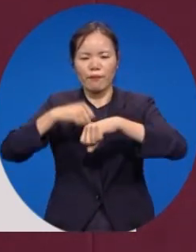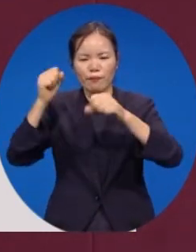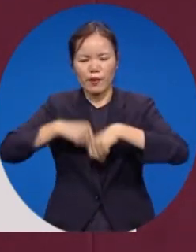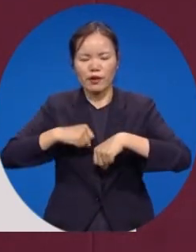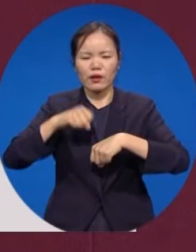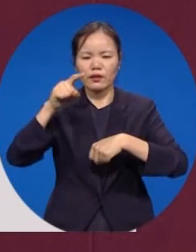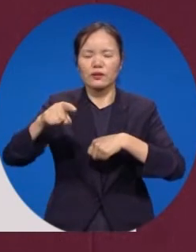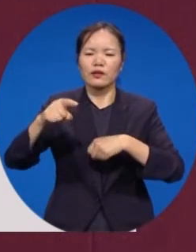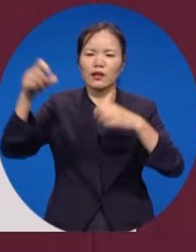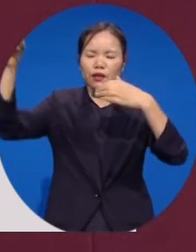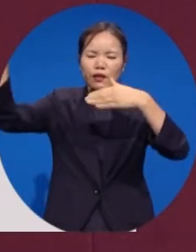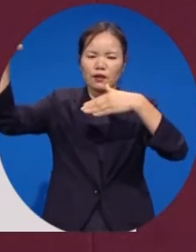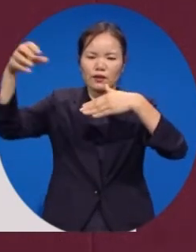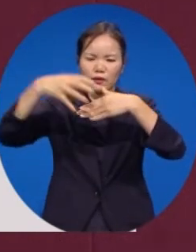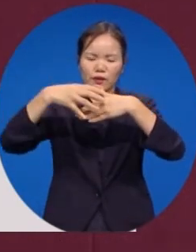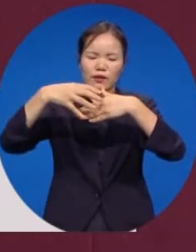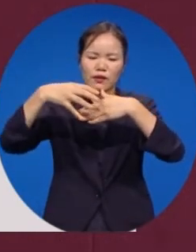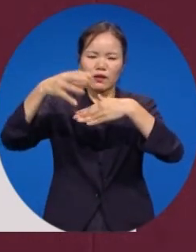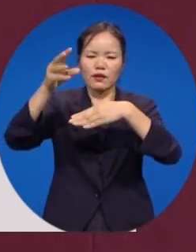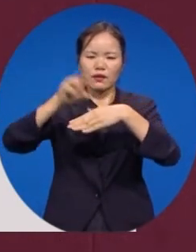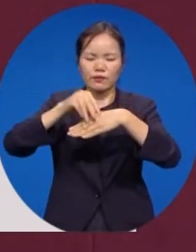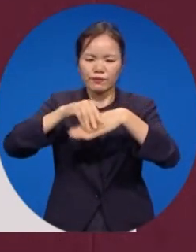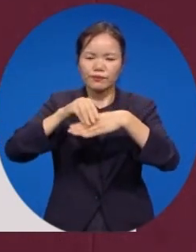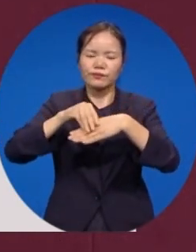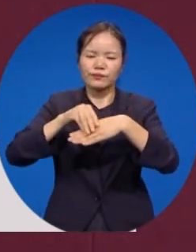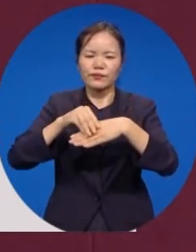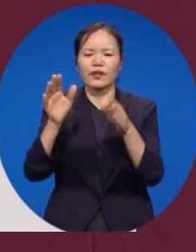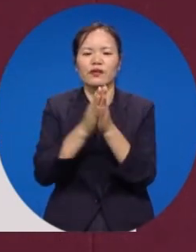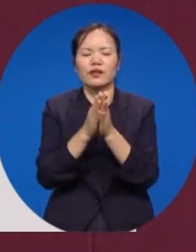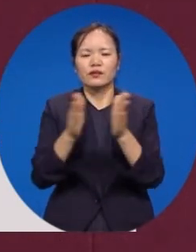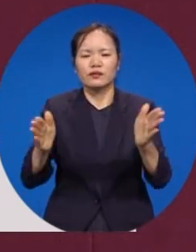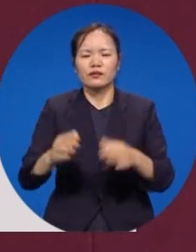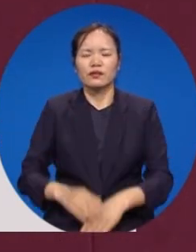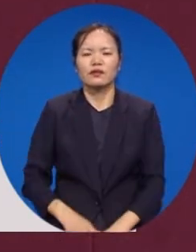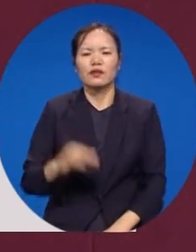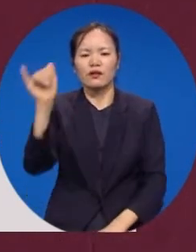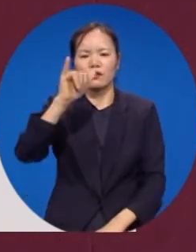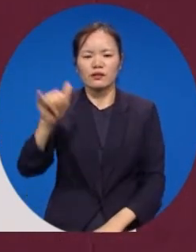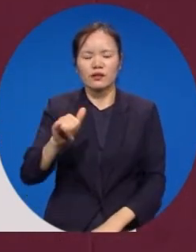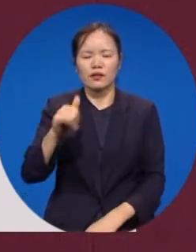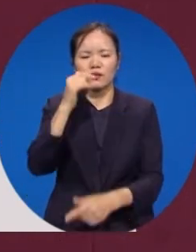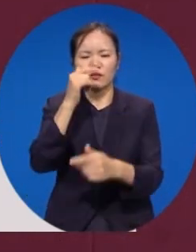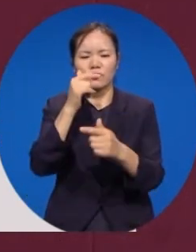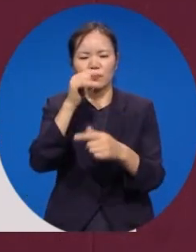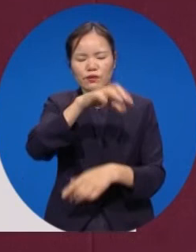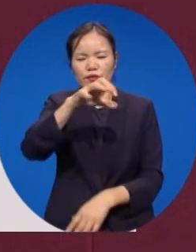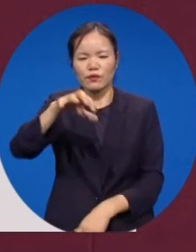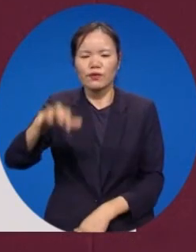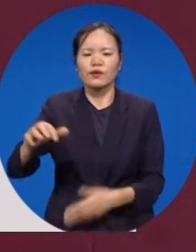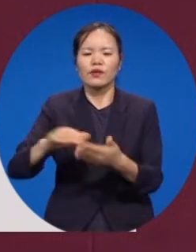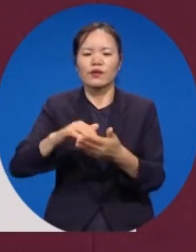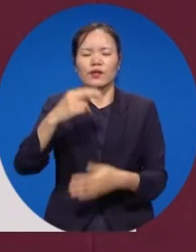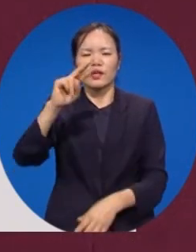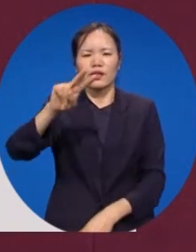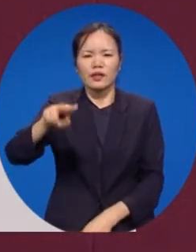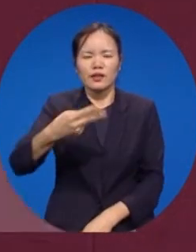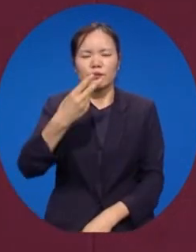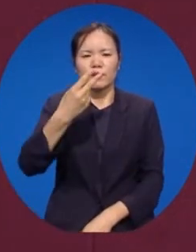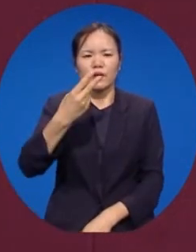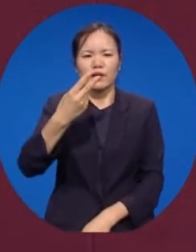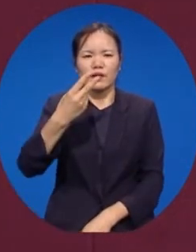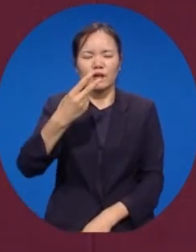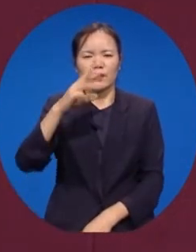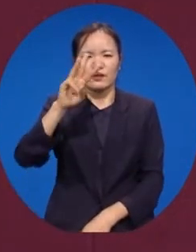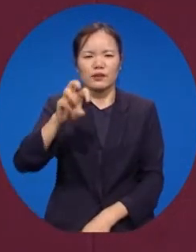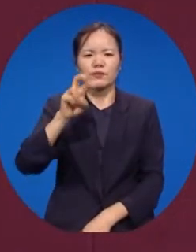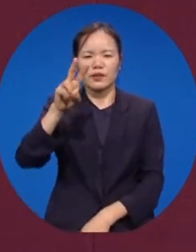태양광 건설의 시작이었습니다. 지금까지 전국 임야에서 총 232만여 그루의